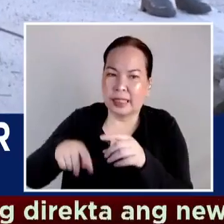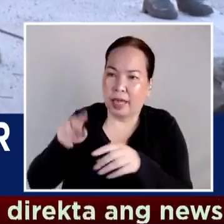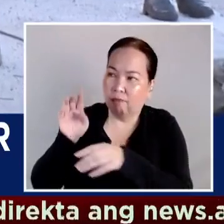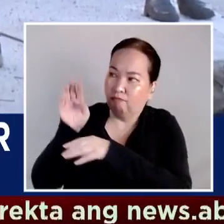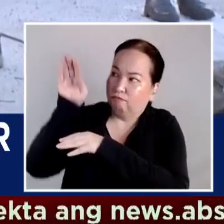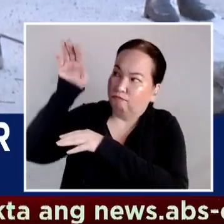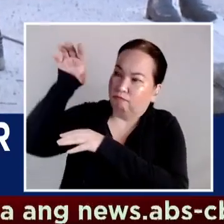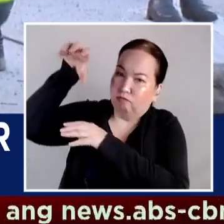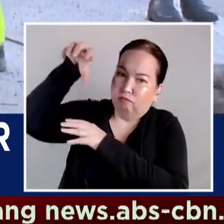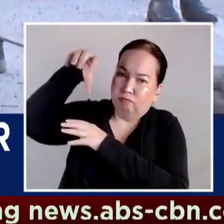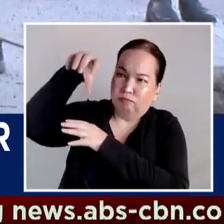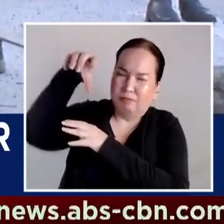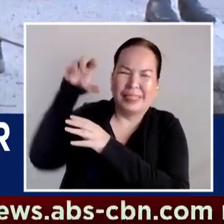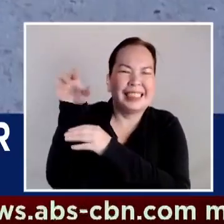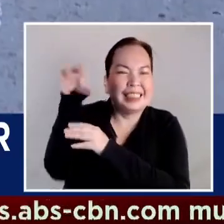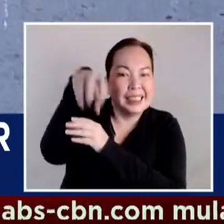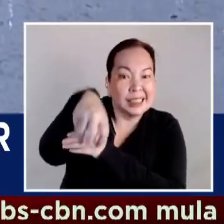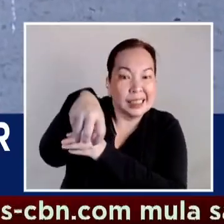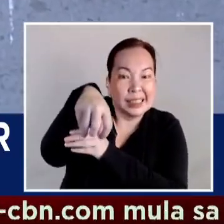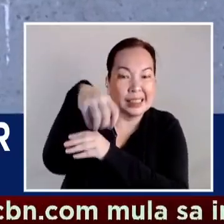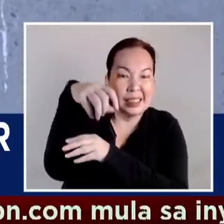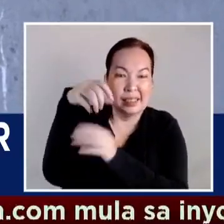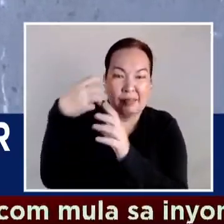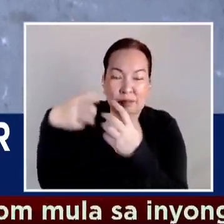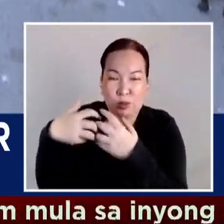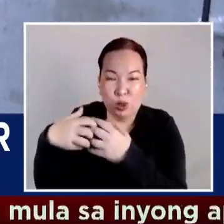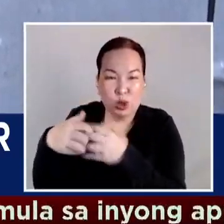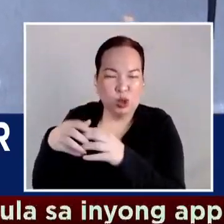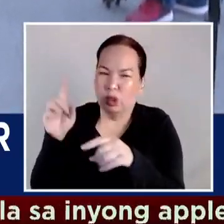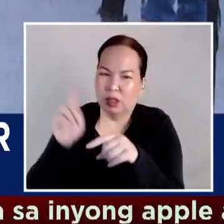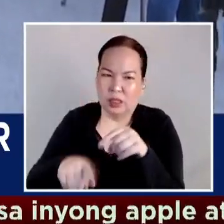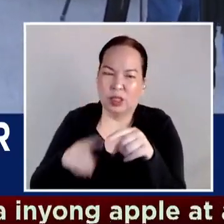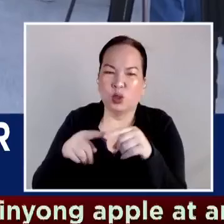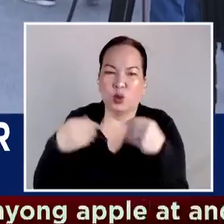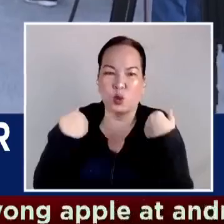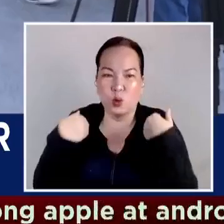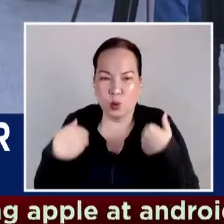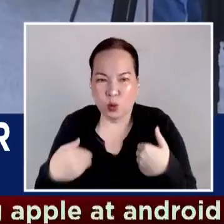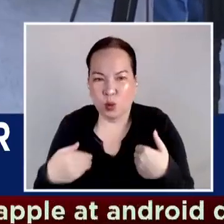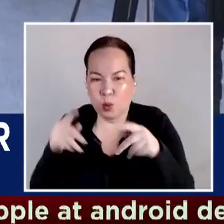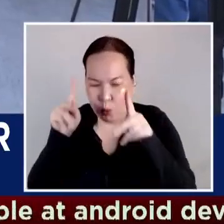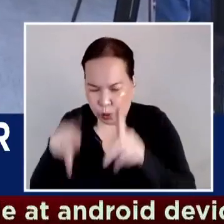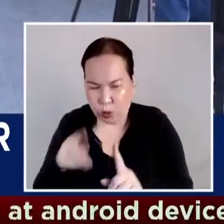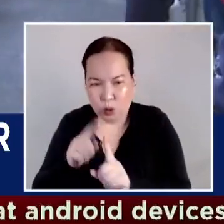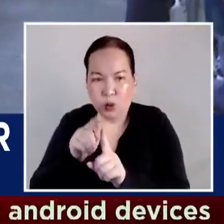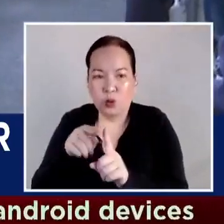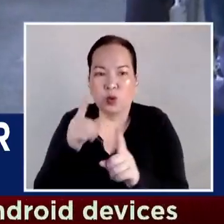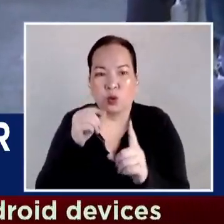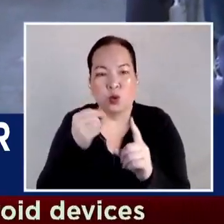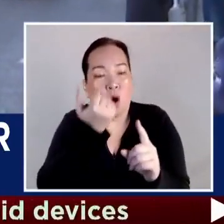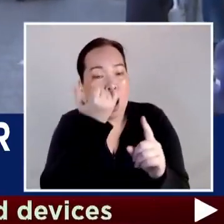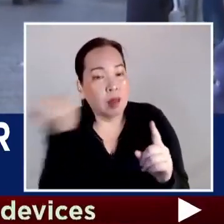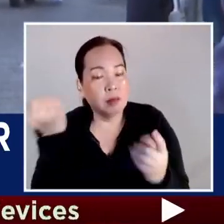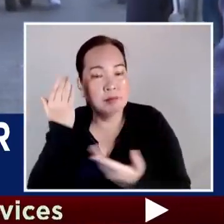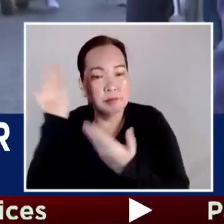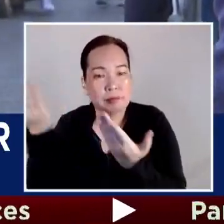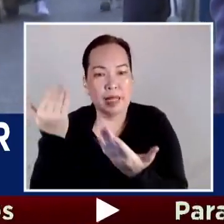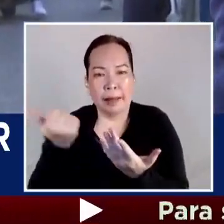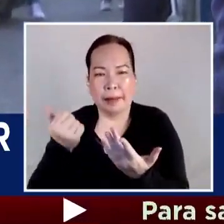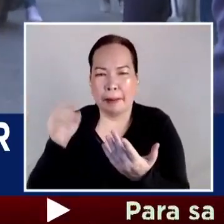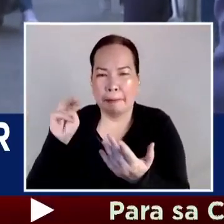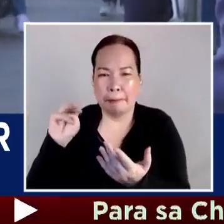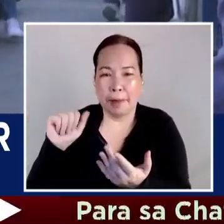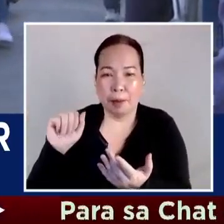ang kabilang lane. Kaya ang payo ng MMDA ay gamitin ang mabuhay lanes at iba pang alternatibong ruta.